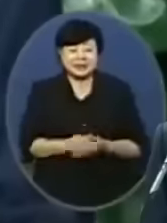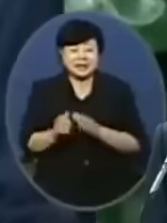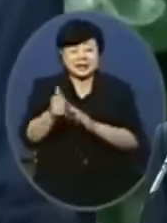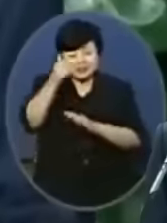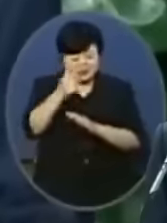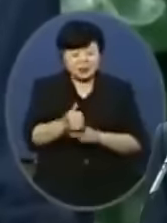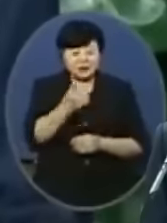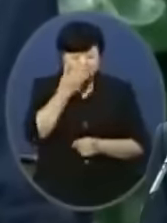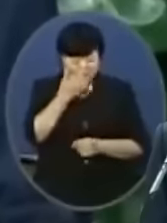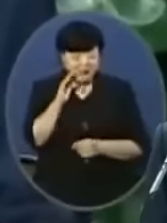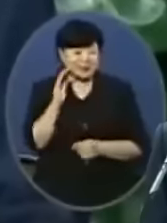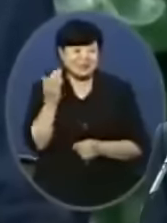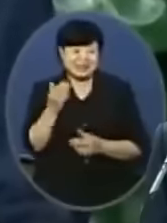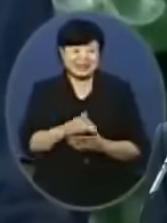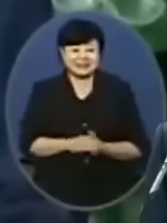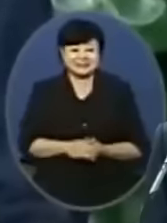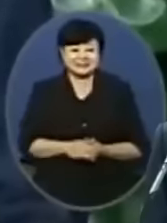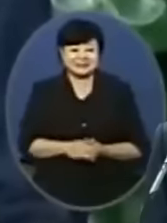성공적으로 인생을 살아갈 수 있어요.